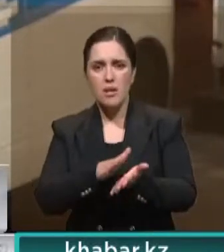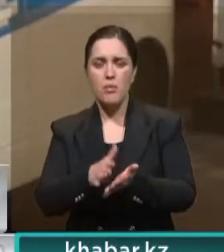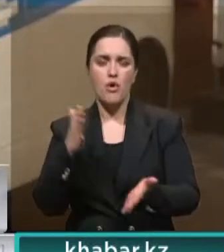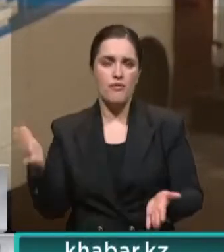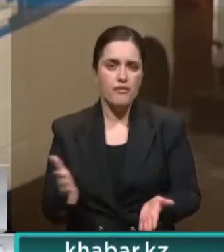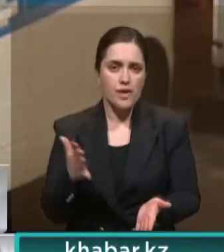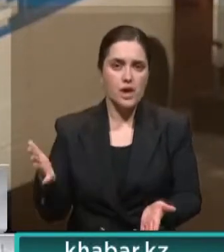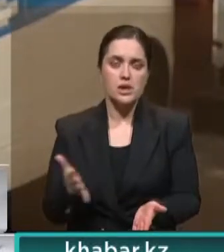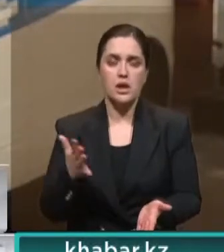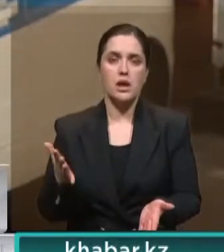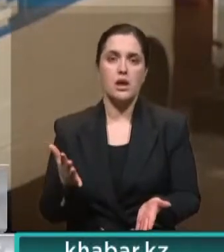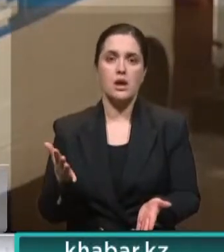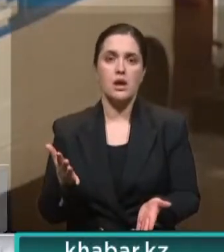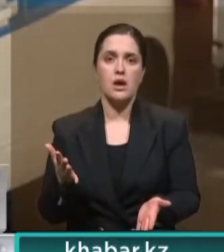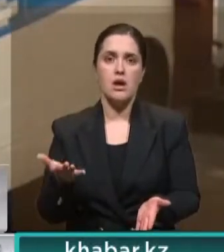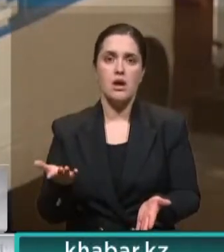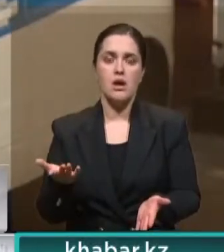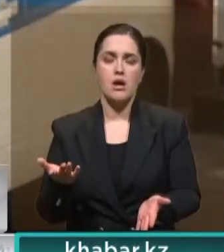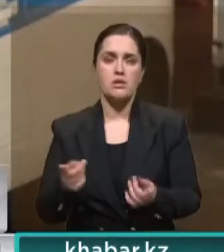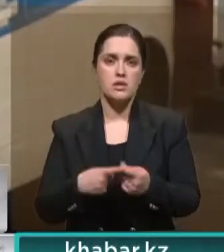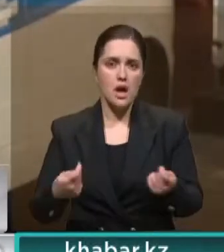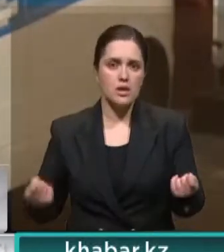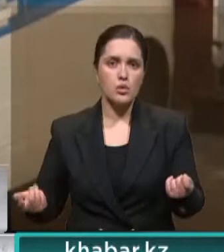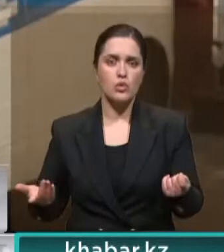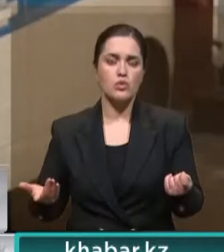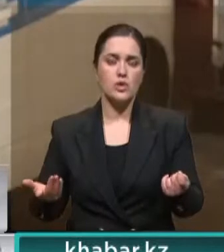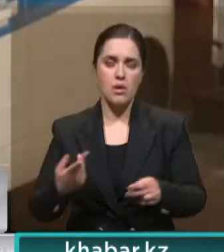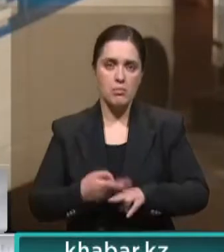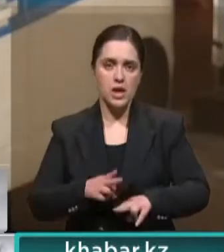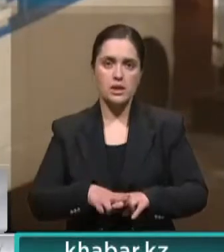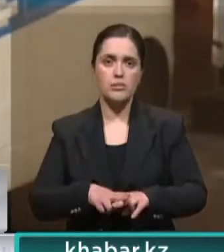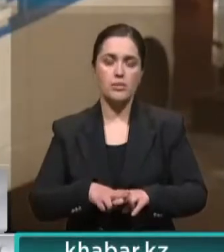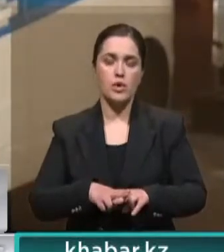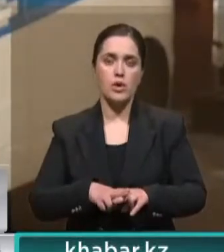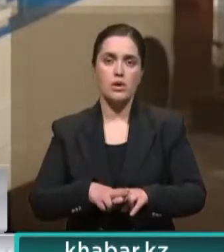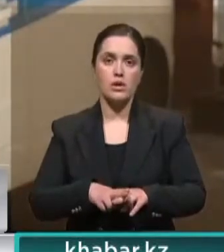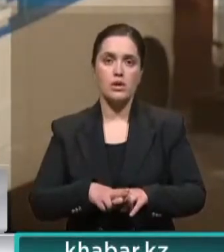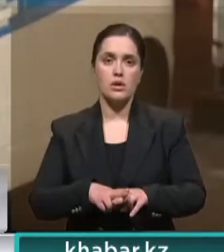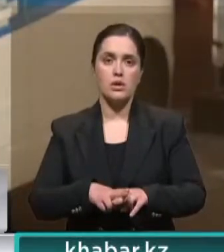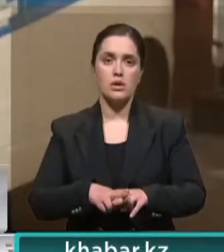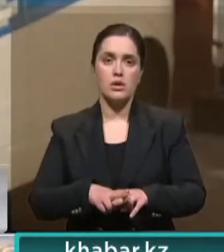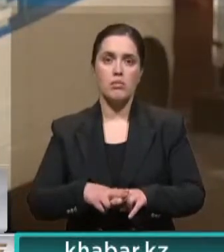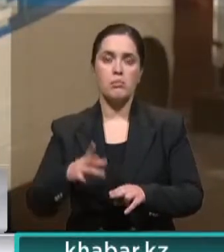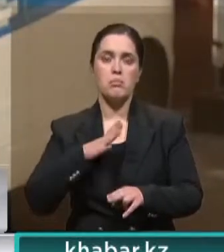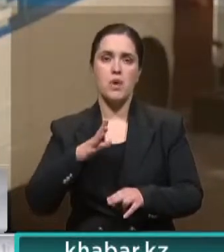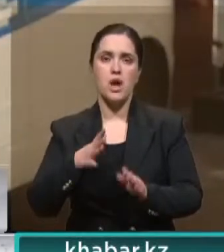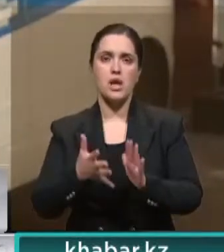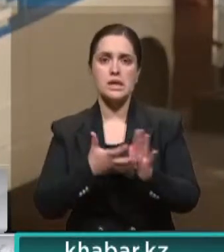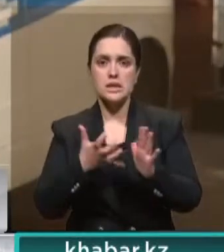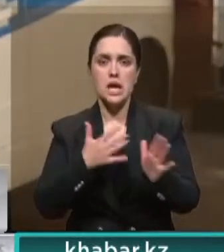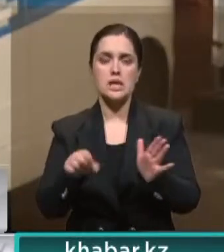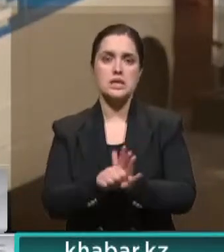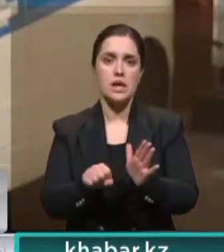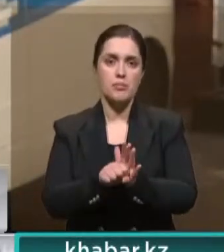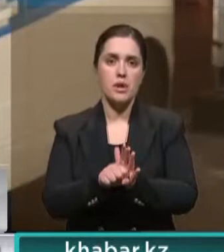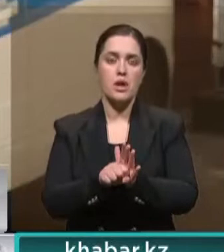так вот все зима затянувшаяся у нас сложилась. В основном недостатки были по зимнему содержанию. В